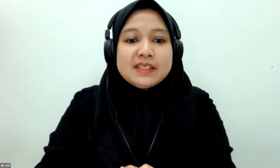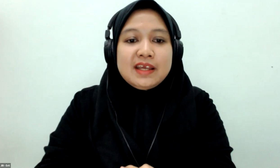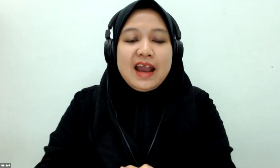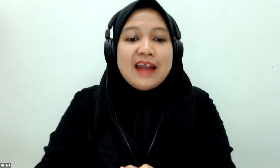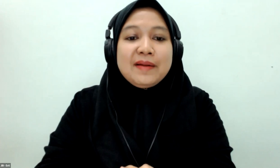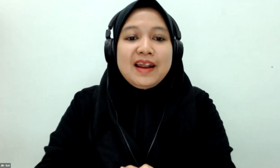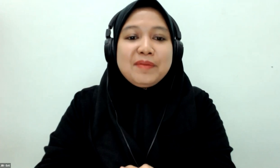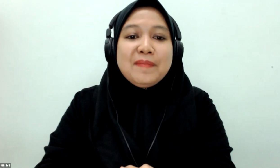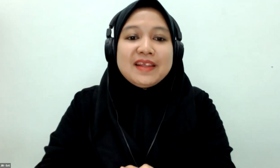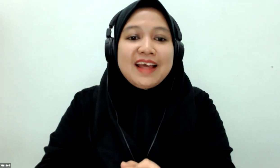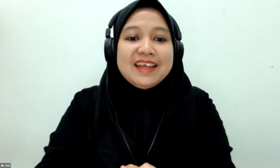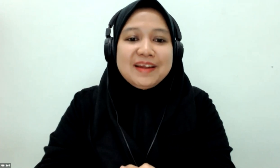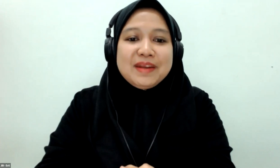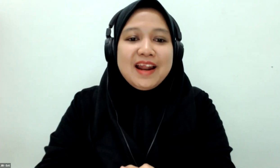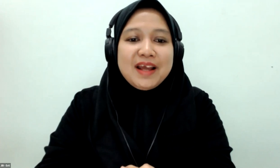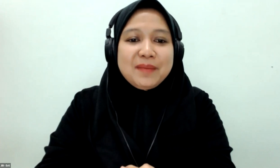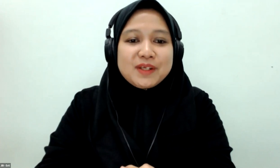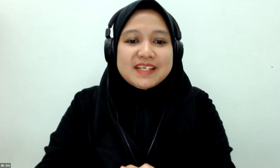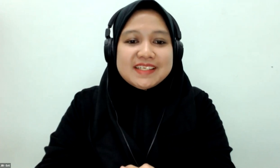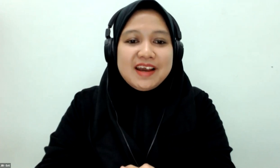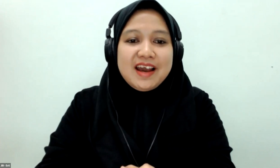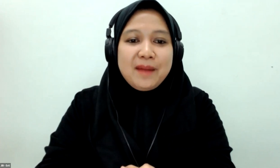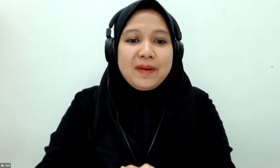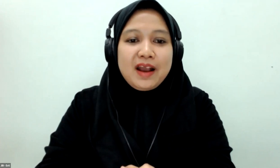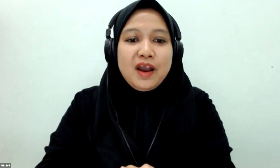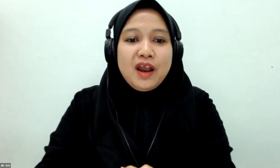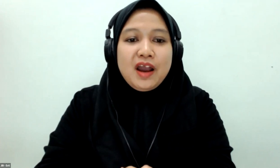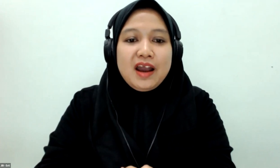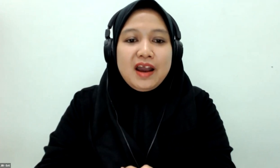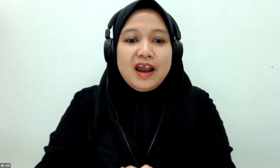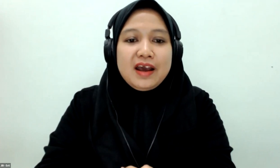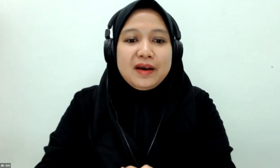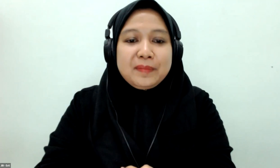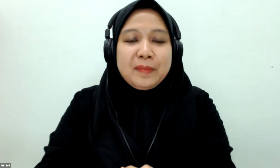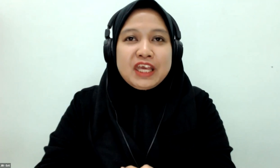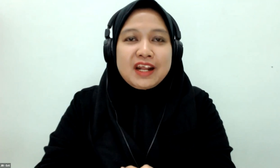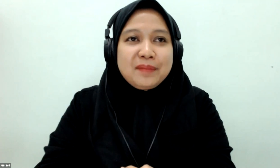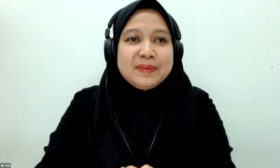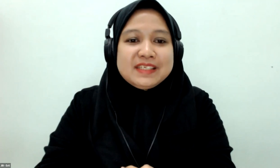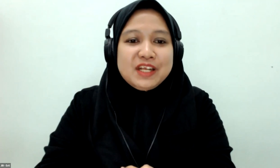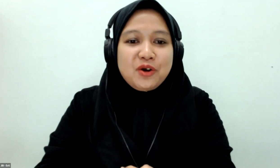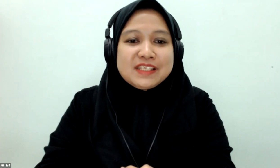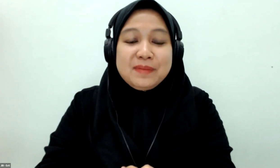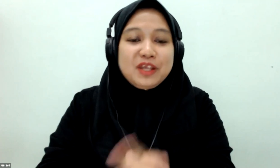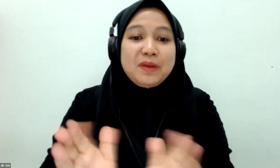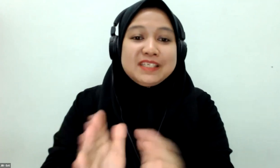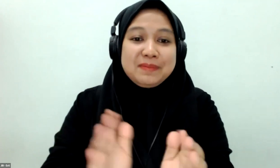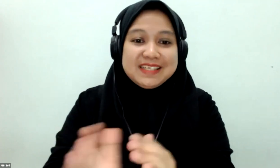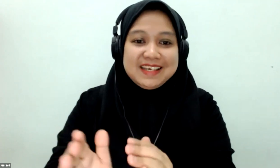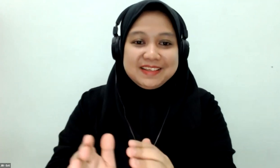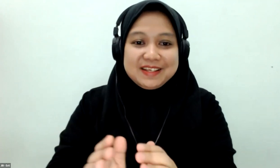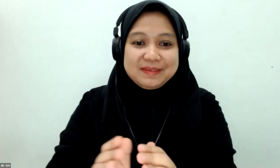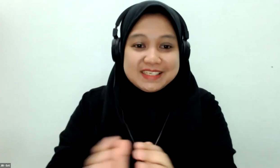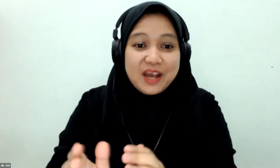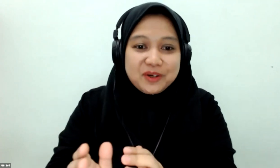kita juga masih ada lebih banyak lagi lebih dalam lagi prosesnya Apakah kau pikirkan gizindo CD itu